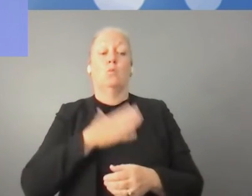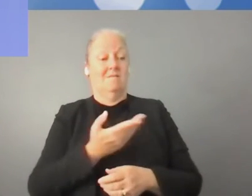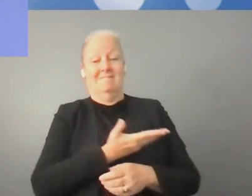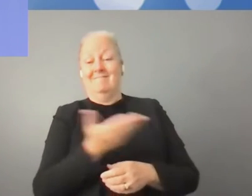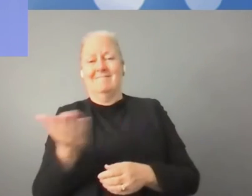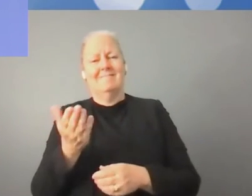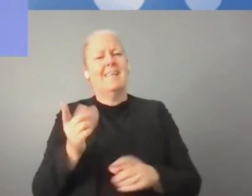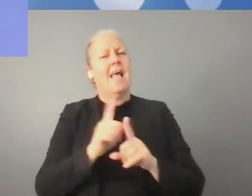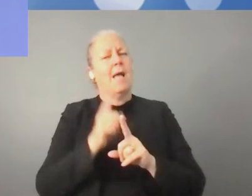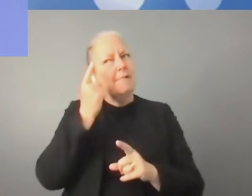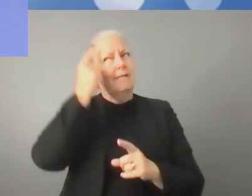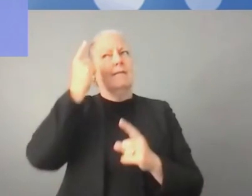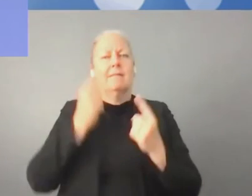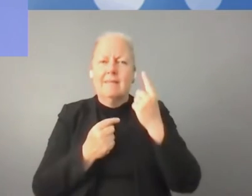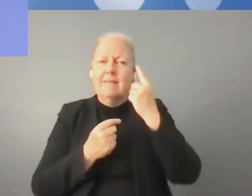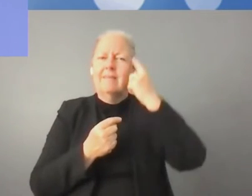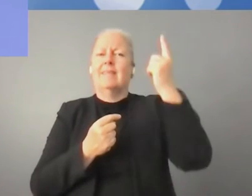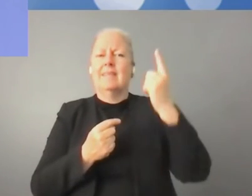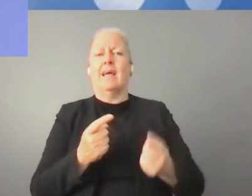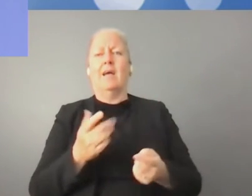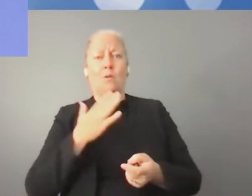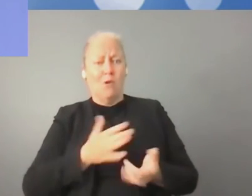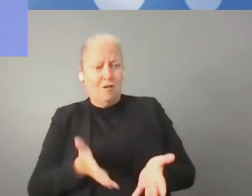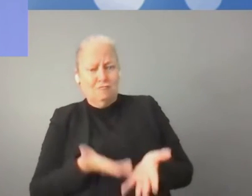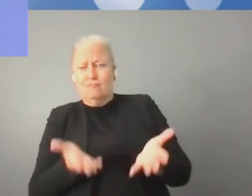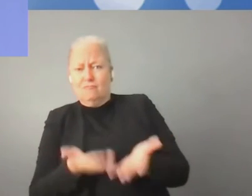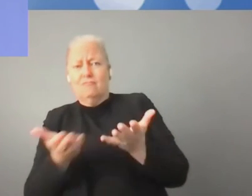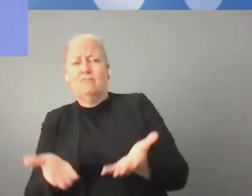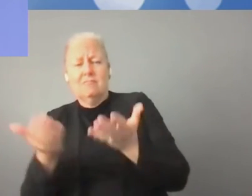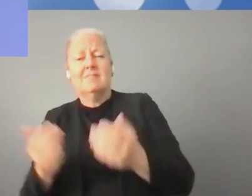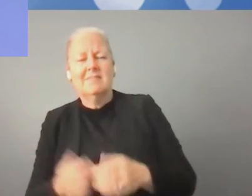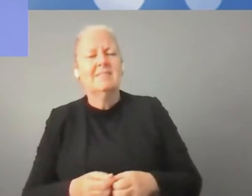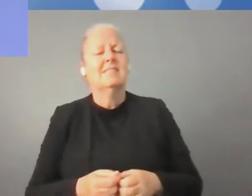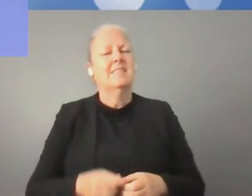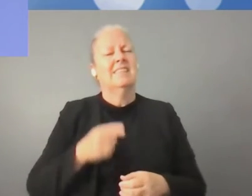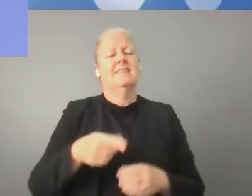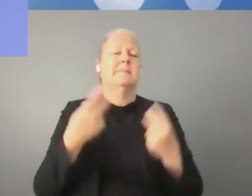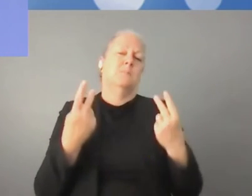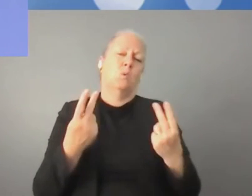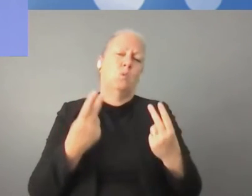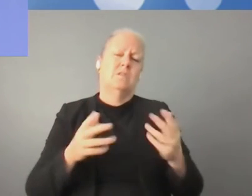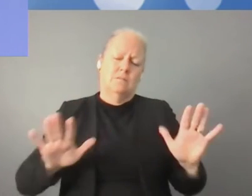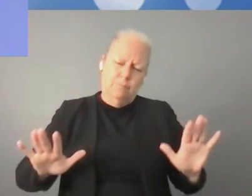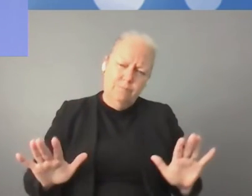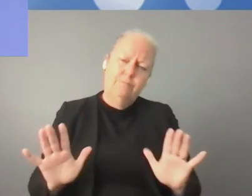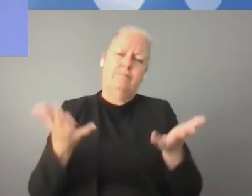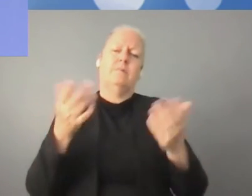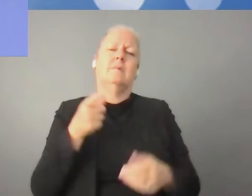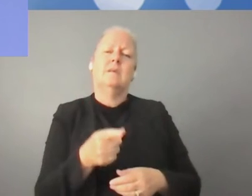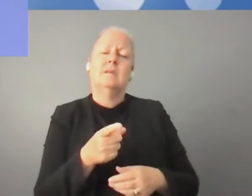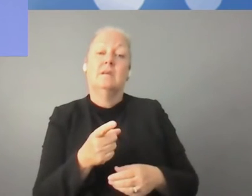поощрять стартапы к инновациям. Я думаю, что мы можем их не поощрять, мы стартапы, имею в виду,